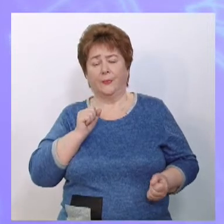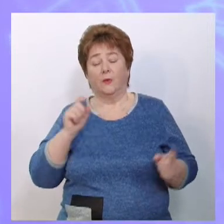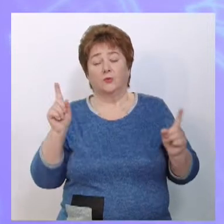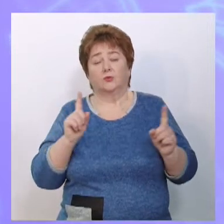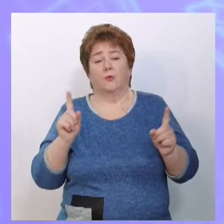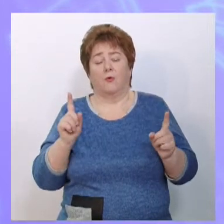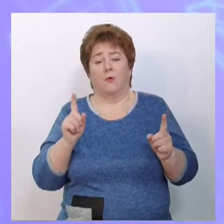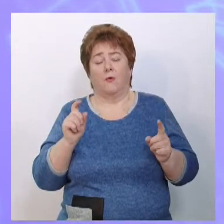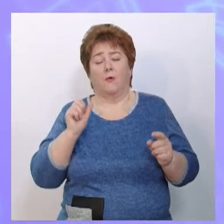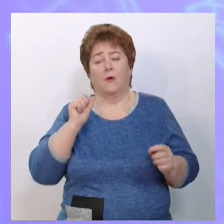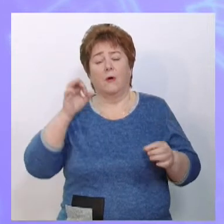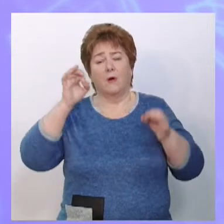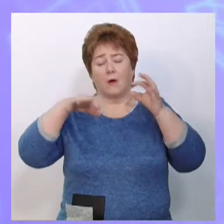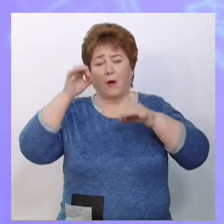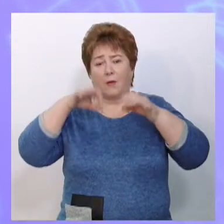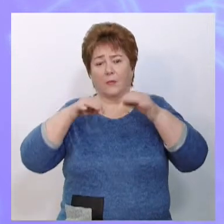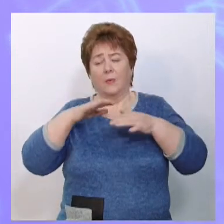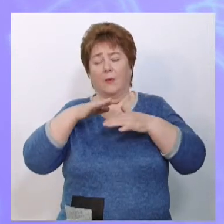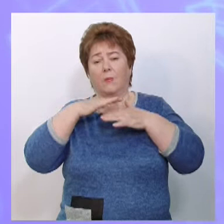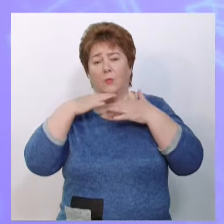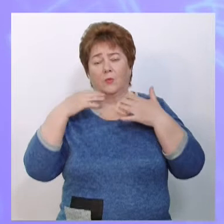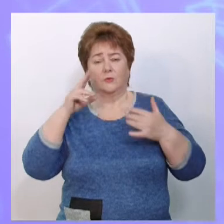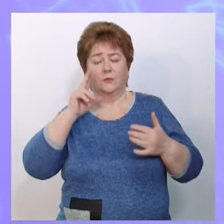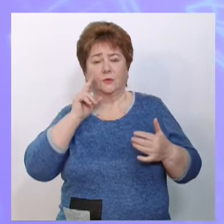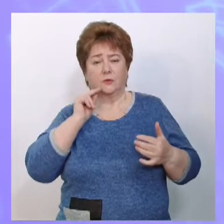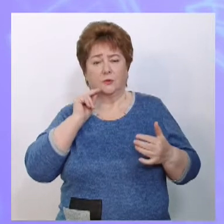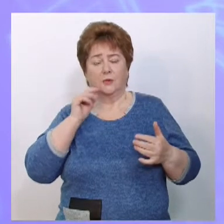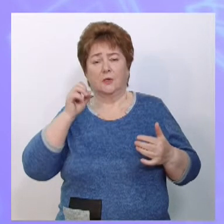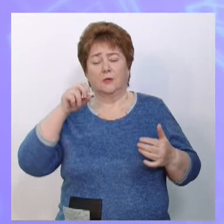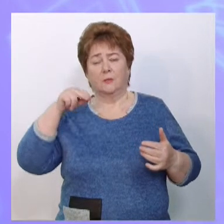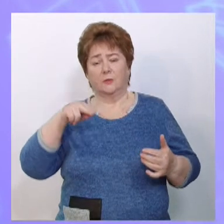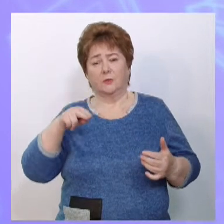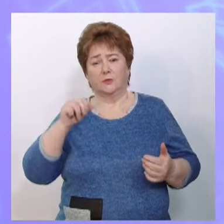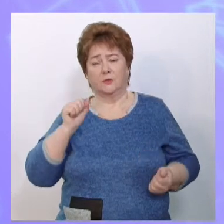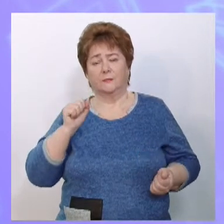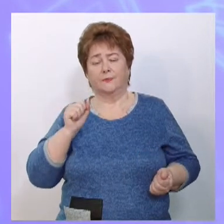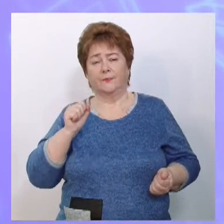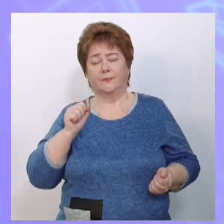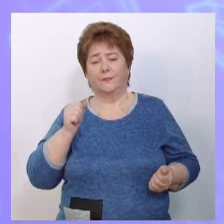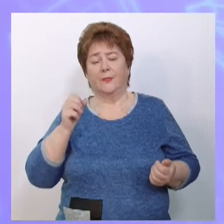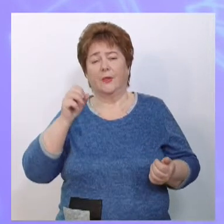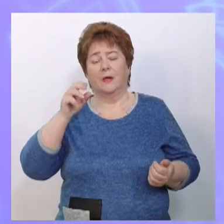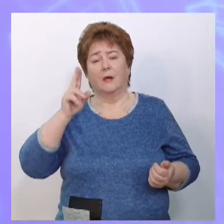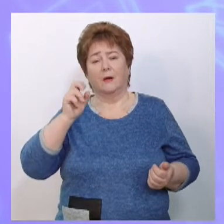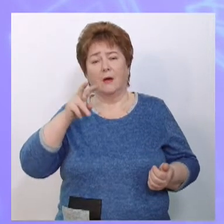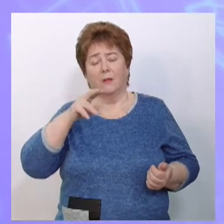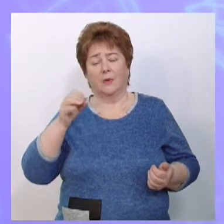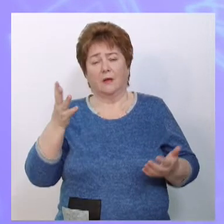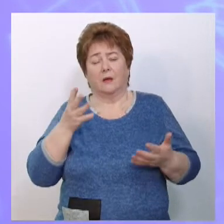Что? Капли. Множественное число, именительный падеж. Капли